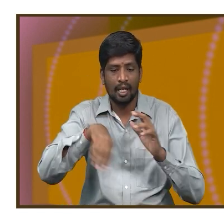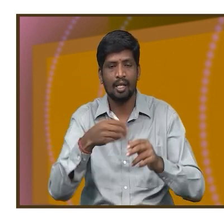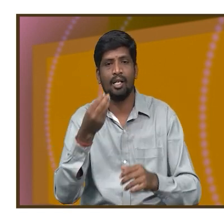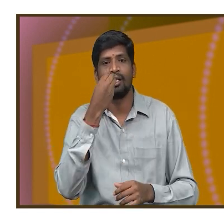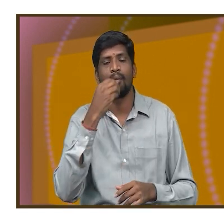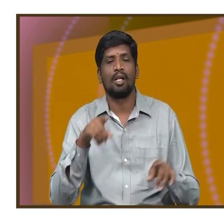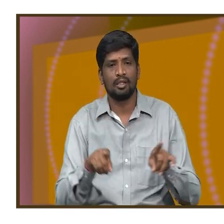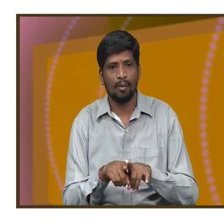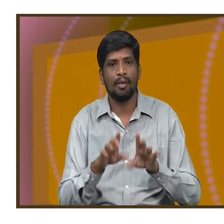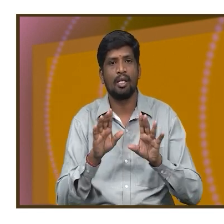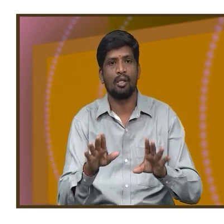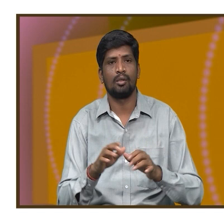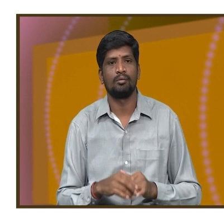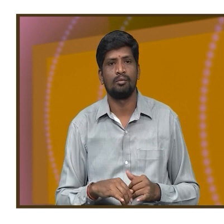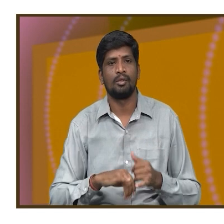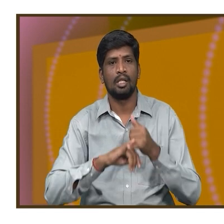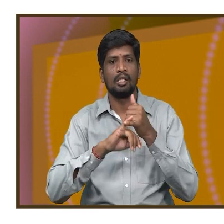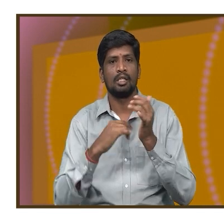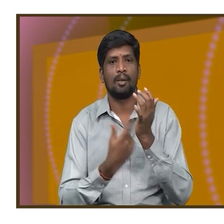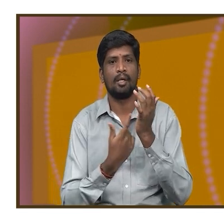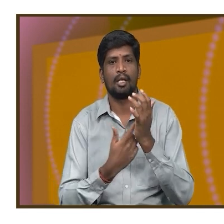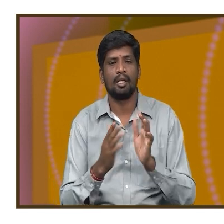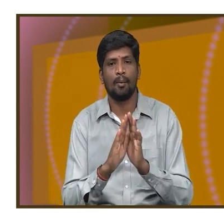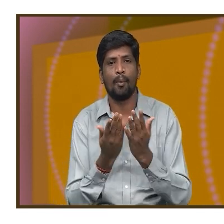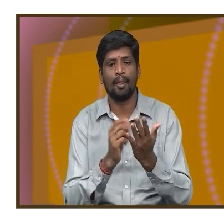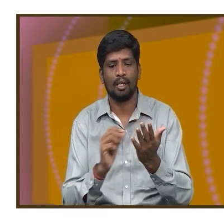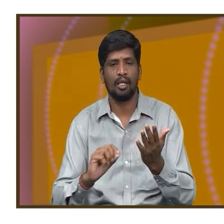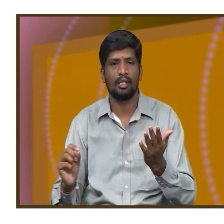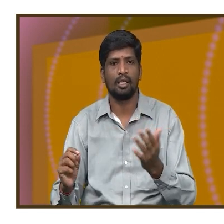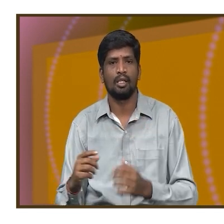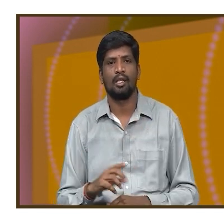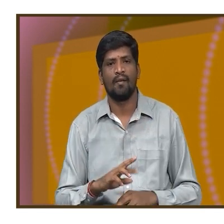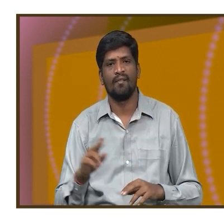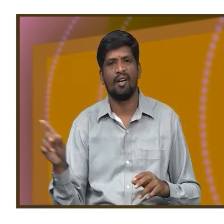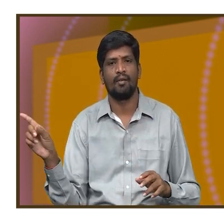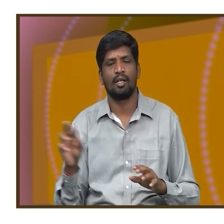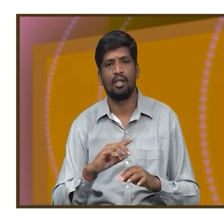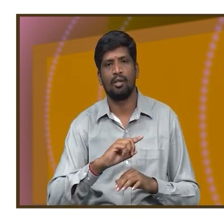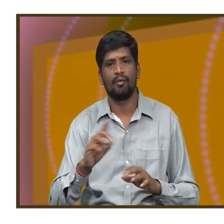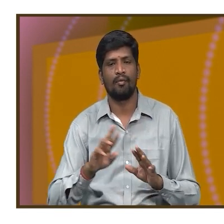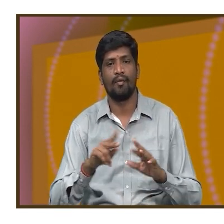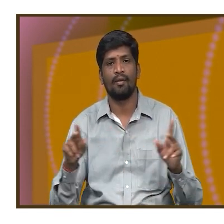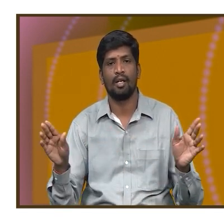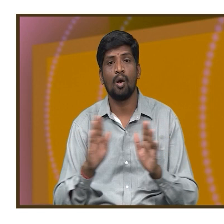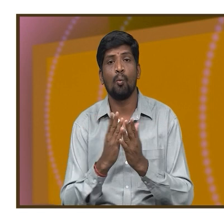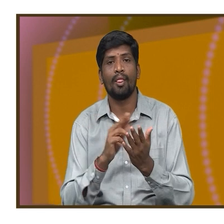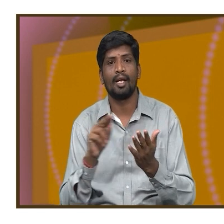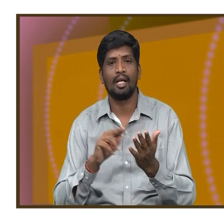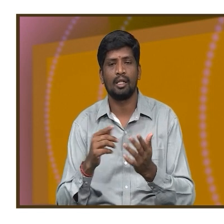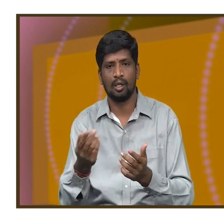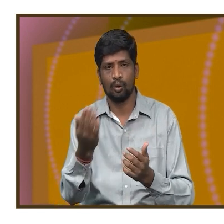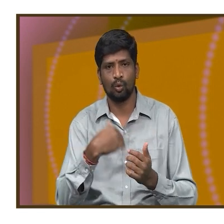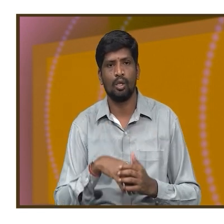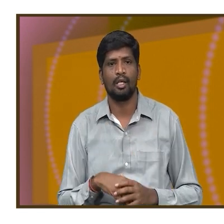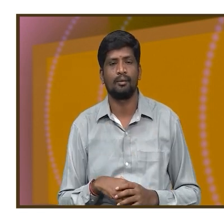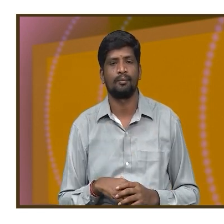இருக்கும் கதையில். எஸ் ராமகிருஷ்ணனுடைய படைப்புகள் சில கூறுக. எஸ் ராமகிருஷ்ணனுடைய படைப்புகள் என்று